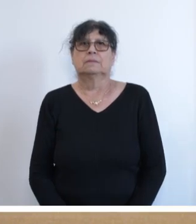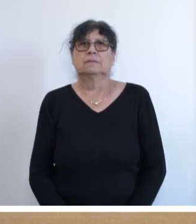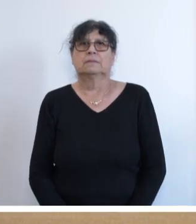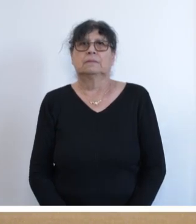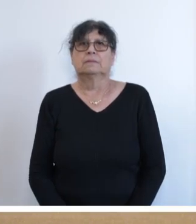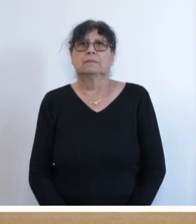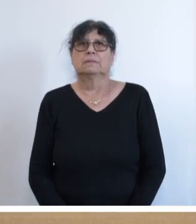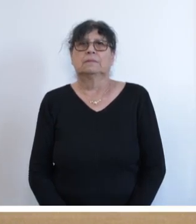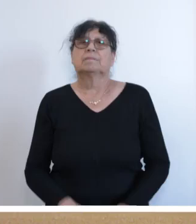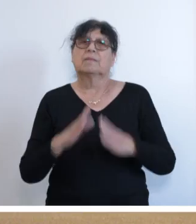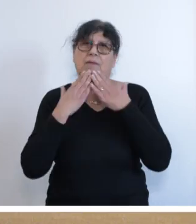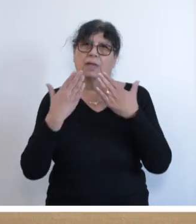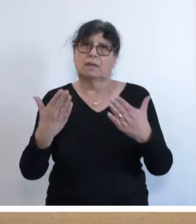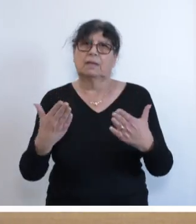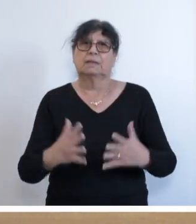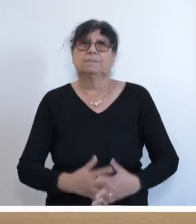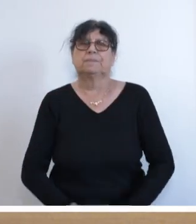Vielen Dank.